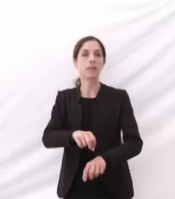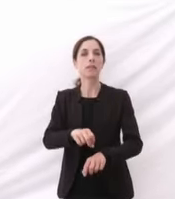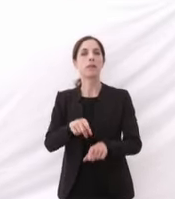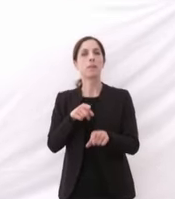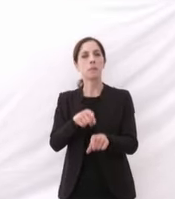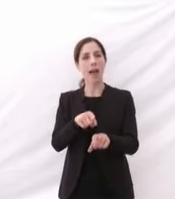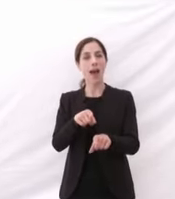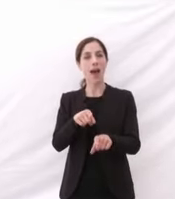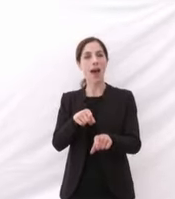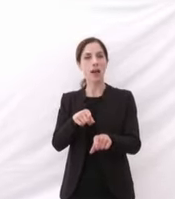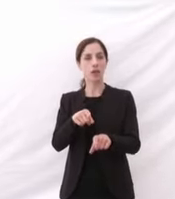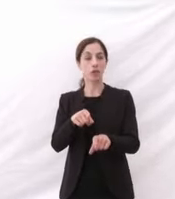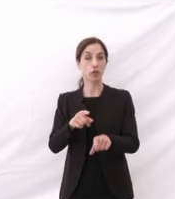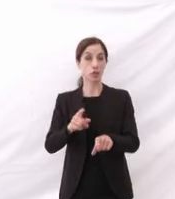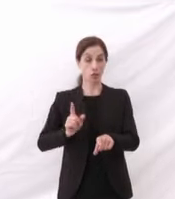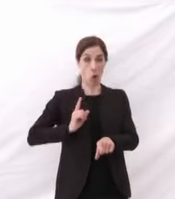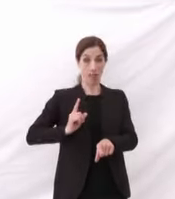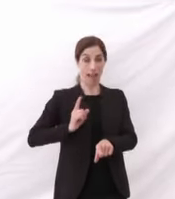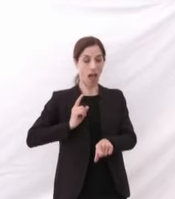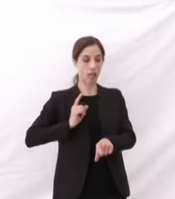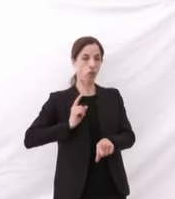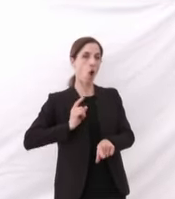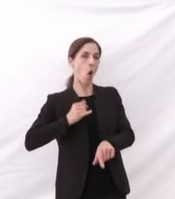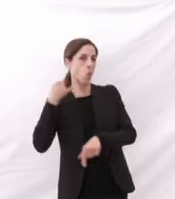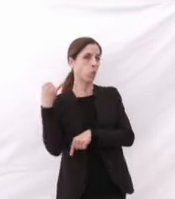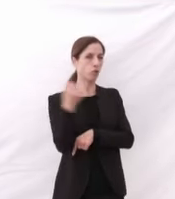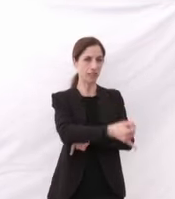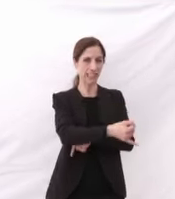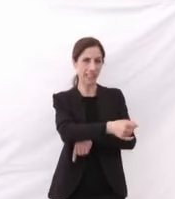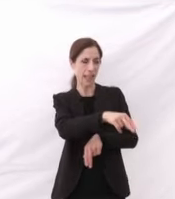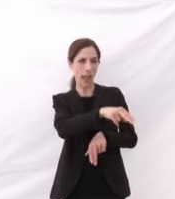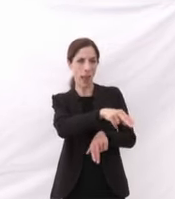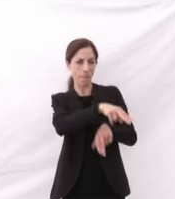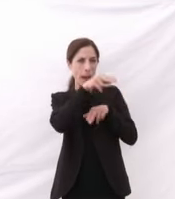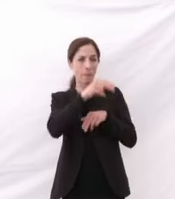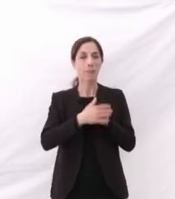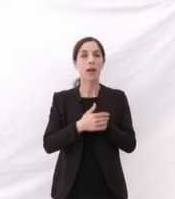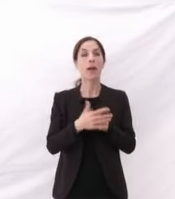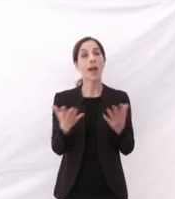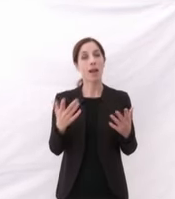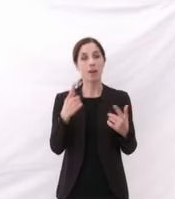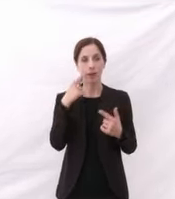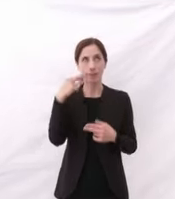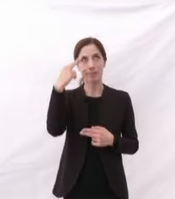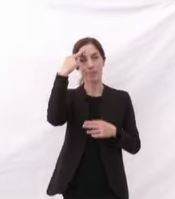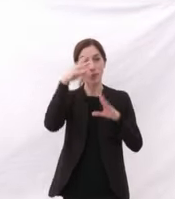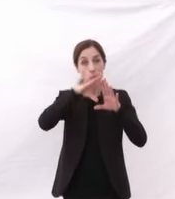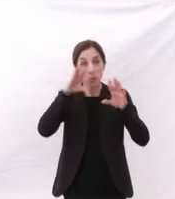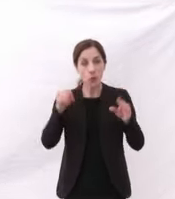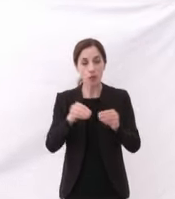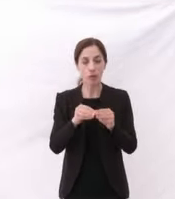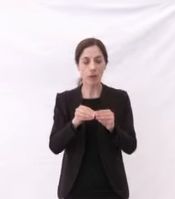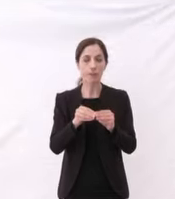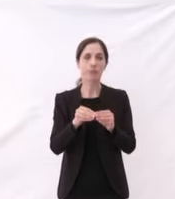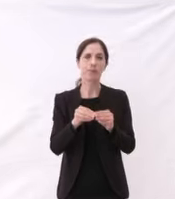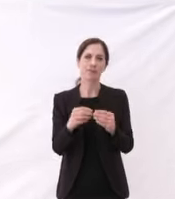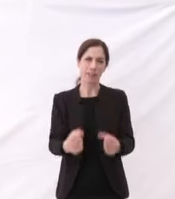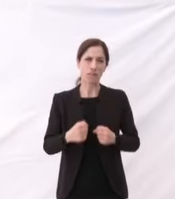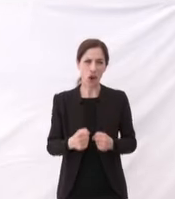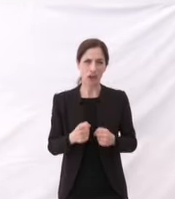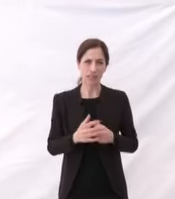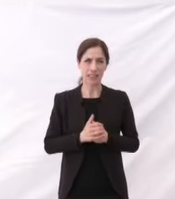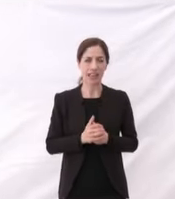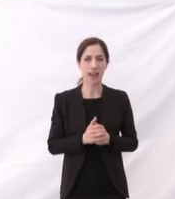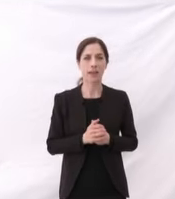uccide. Allora forza, ricordiamo tutto questo e portiamoci veramente